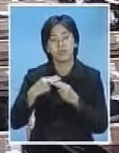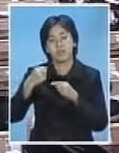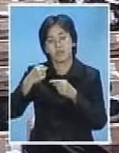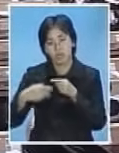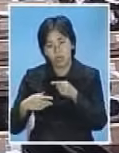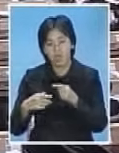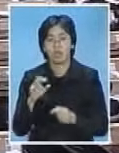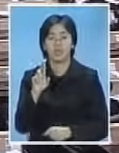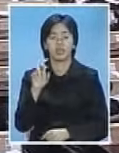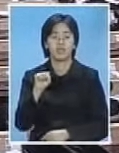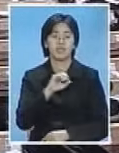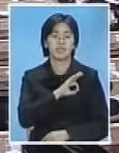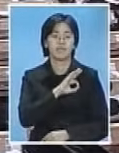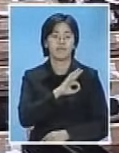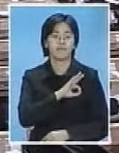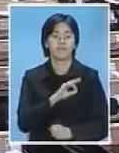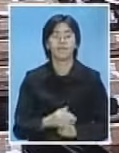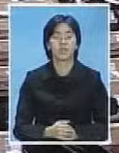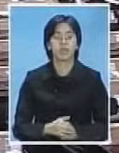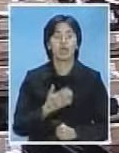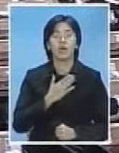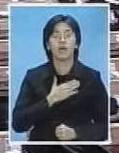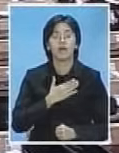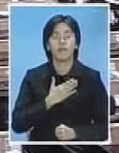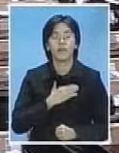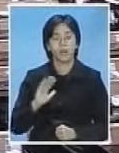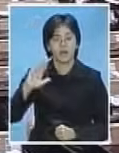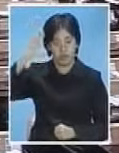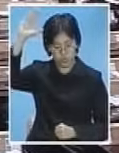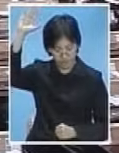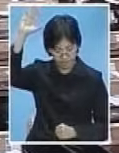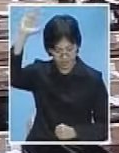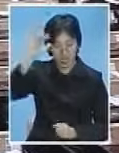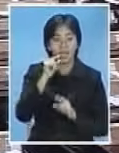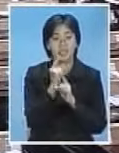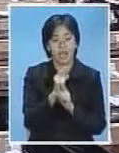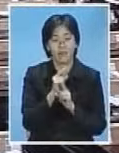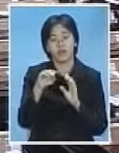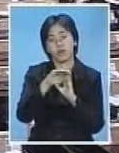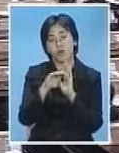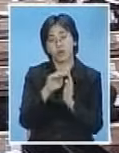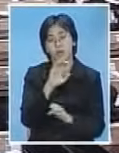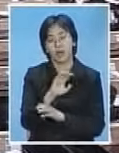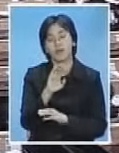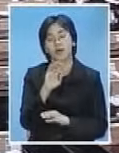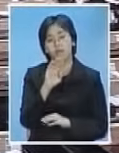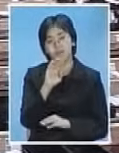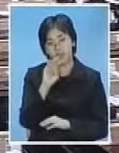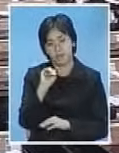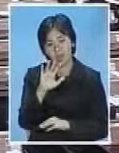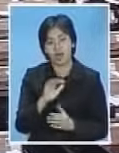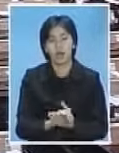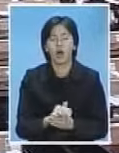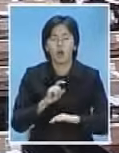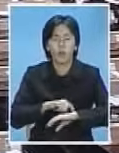ามสมาชิกรัฐสภาผมขออนุญาตใช้สิทธิการประท้วงตามข้อ15แต่ว่าเพื่อไม่ให้เสียเวล